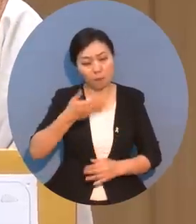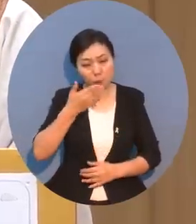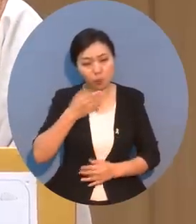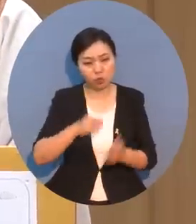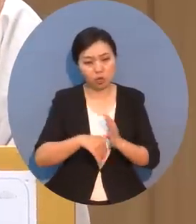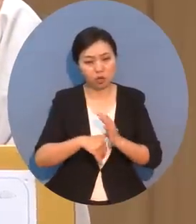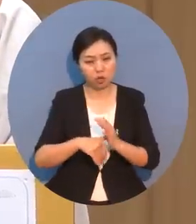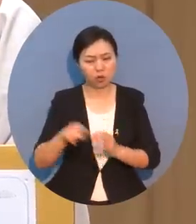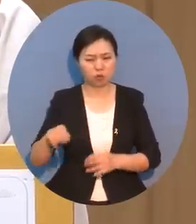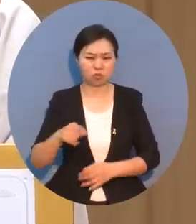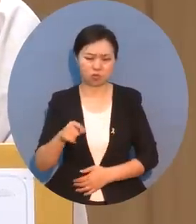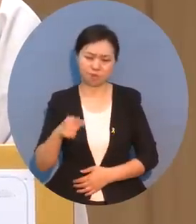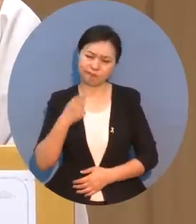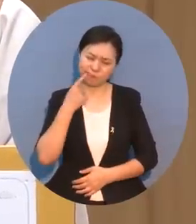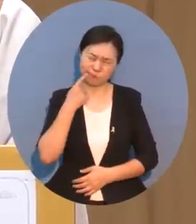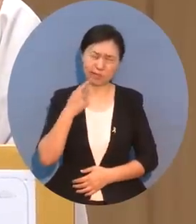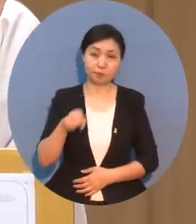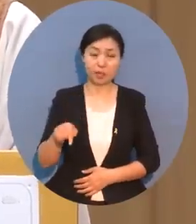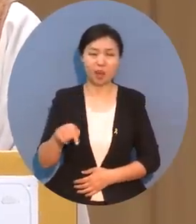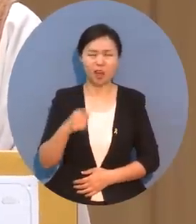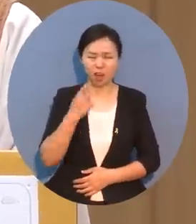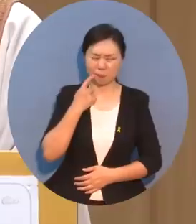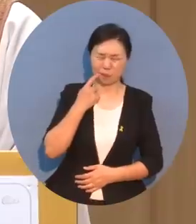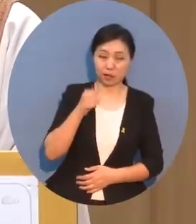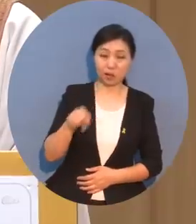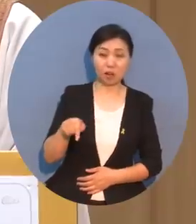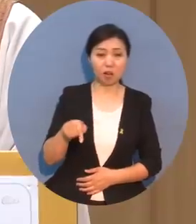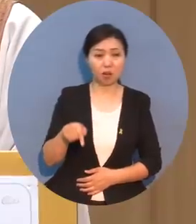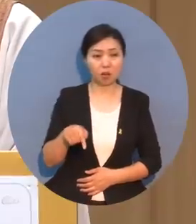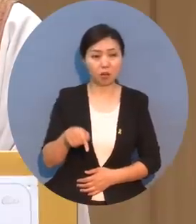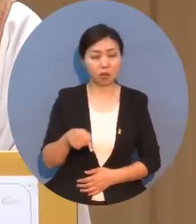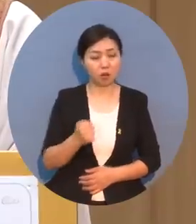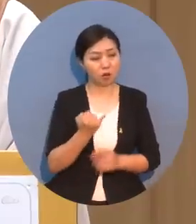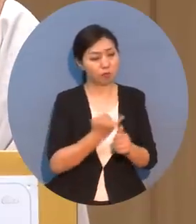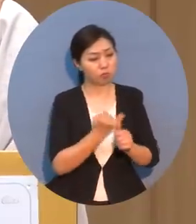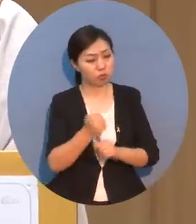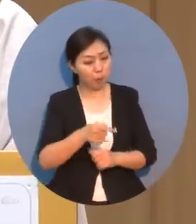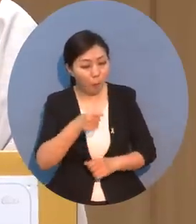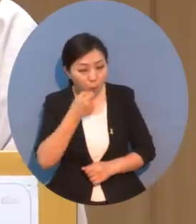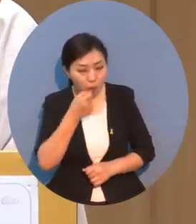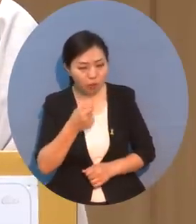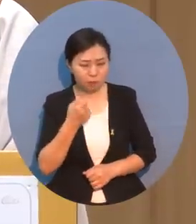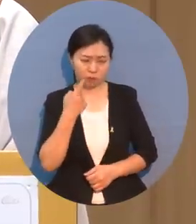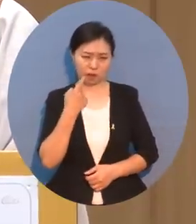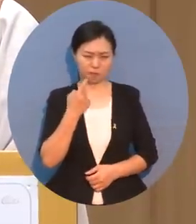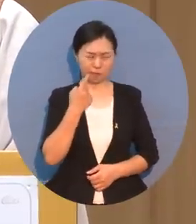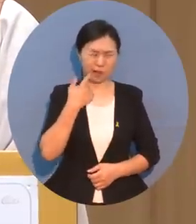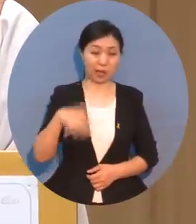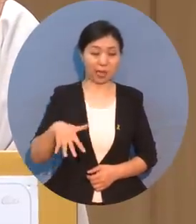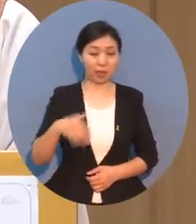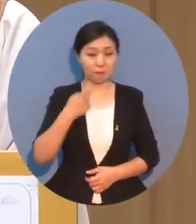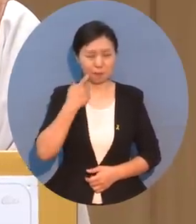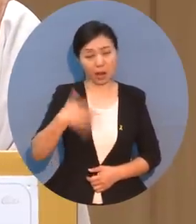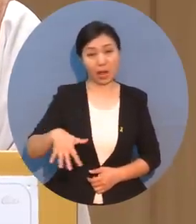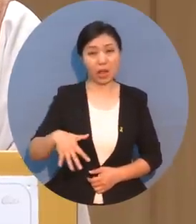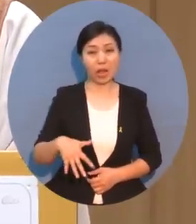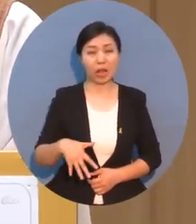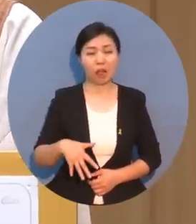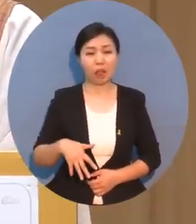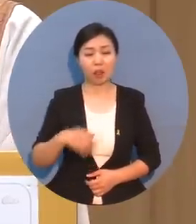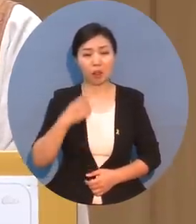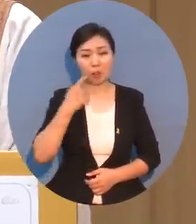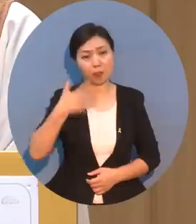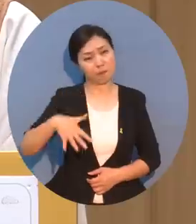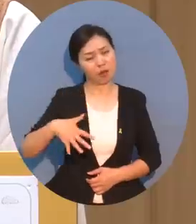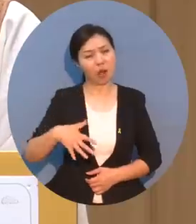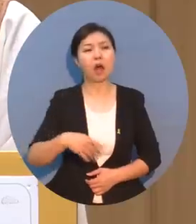간을 보는데 여보 내 입맛이 좀 짜게 느껴지는데 아내가 먹어보고 나는 싱겁게 느껴지는데